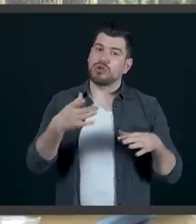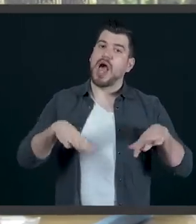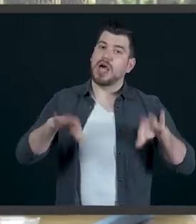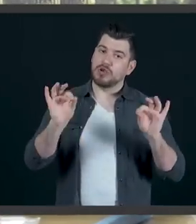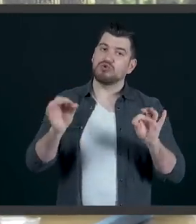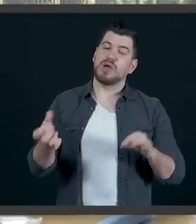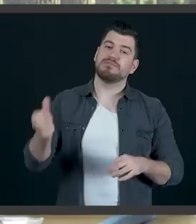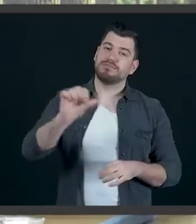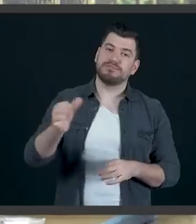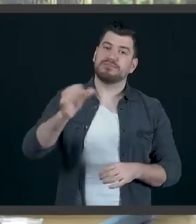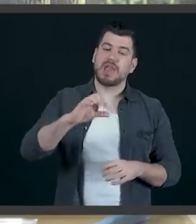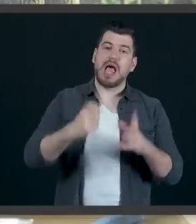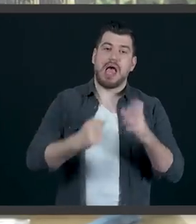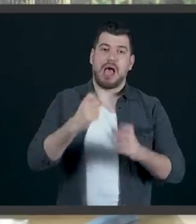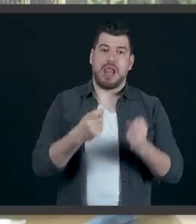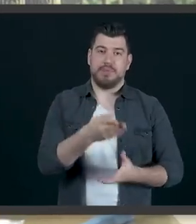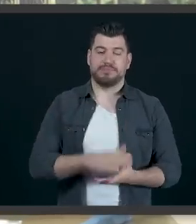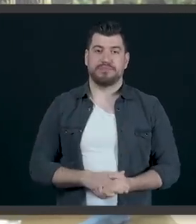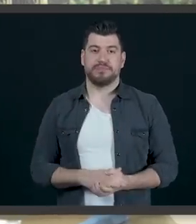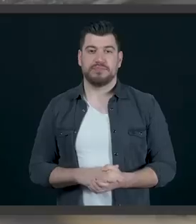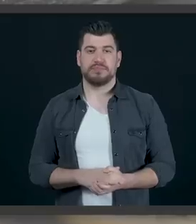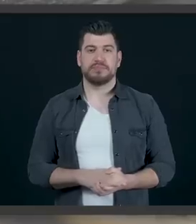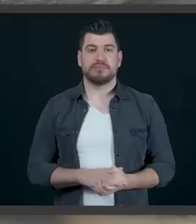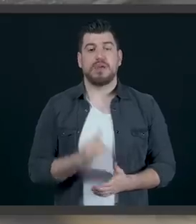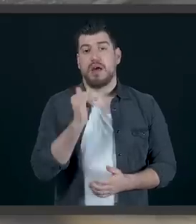αρχίζουμε να προσθέτουμε σιγά σιγά το γάλα. Σιγά σιγά.